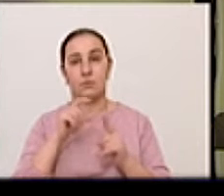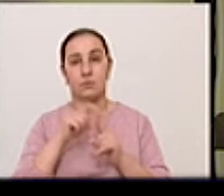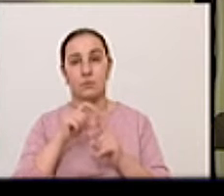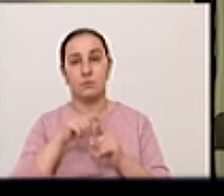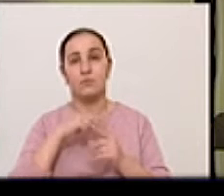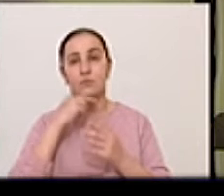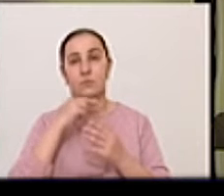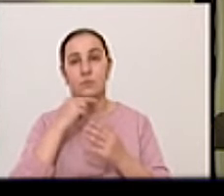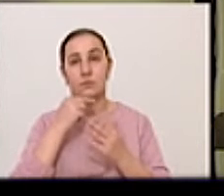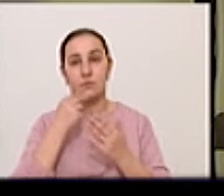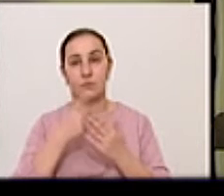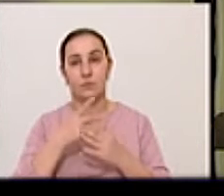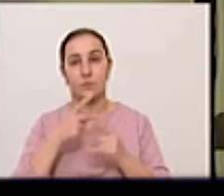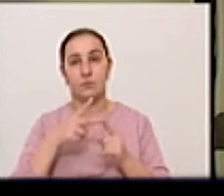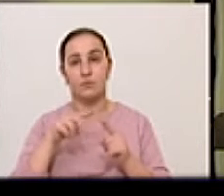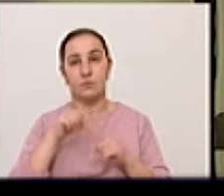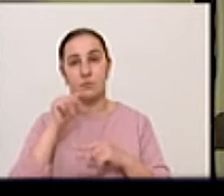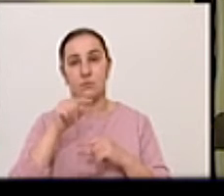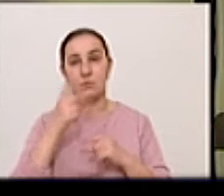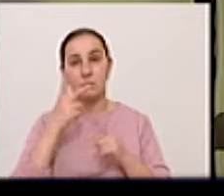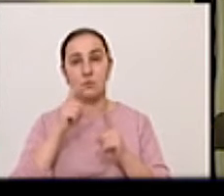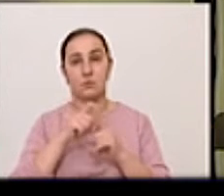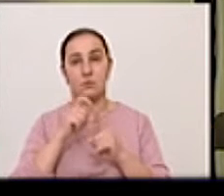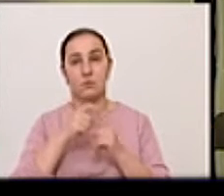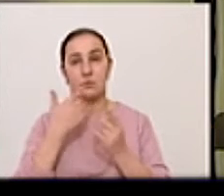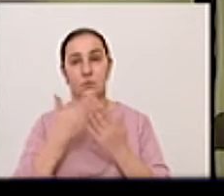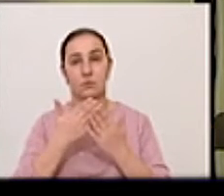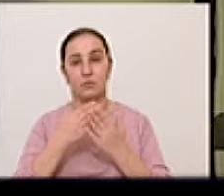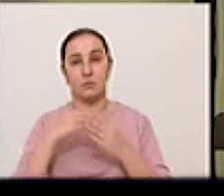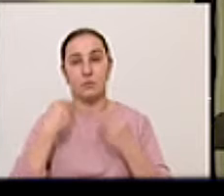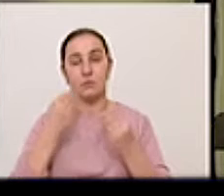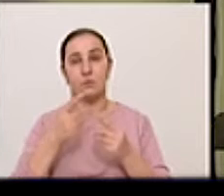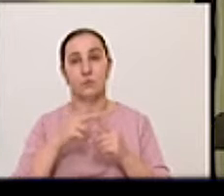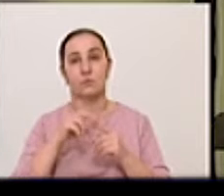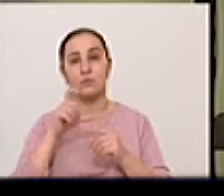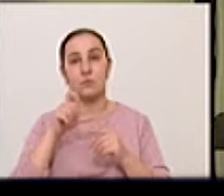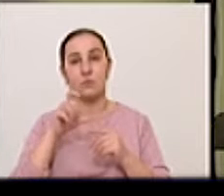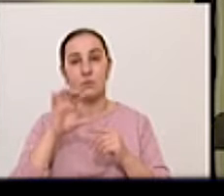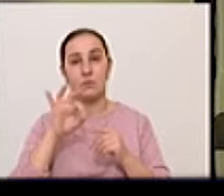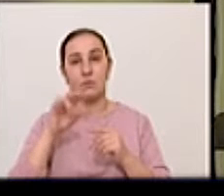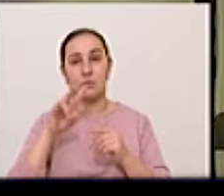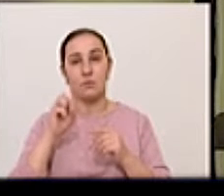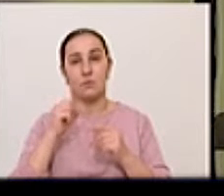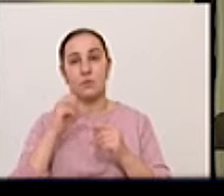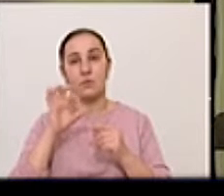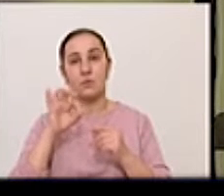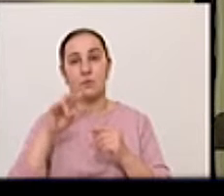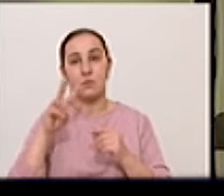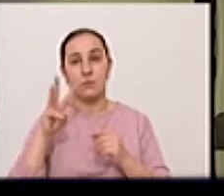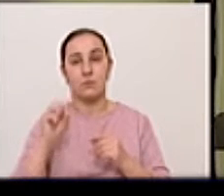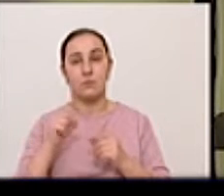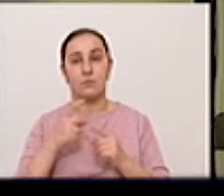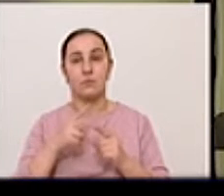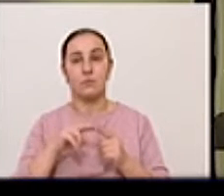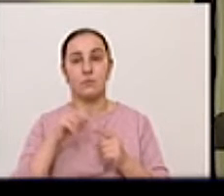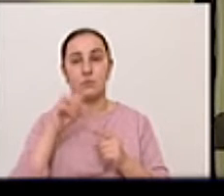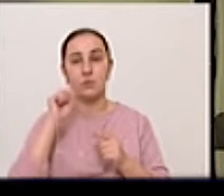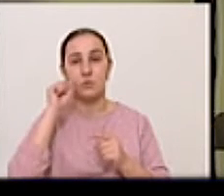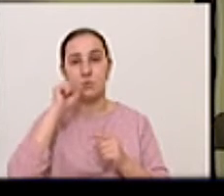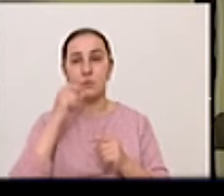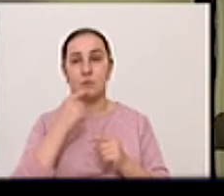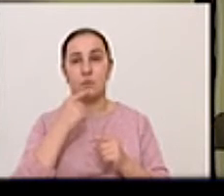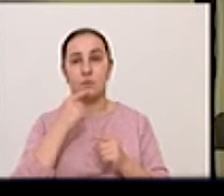so'zlarga e'tibor qaratamiz. Bu yerda 2 so'z misol qilib berilyapti. Olma va olma. O'zbek